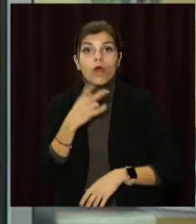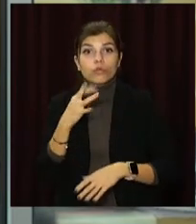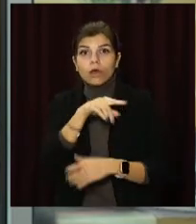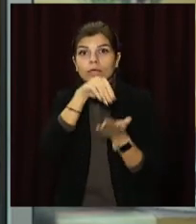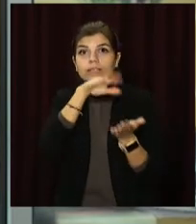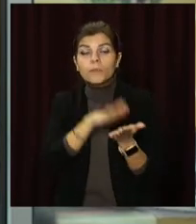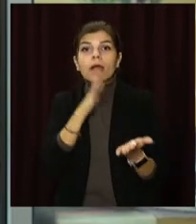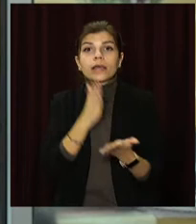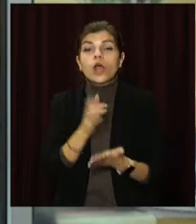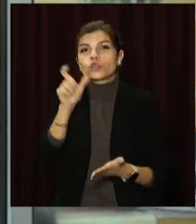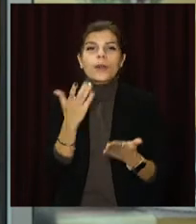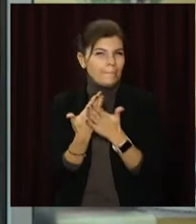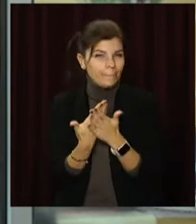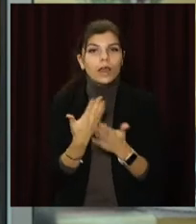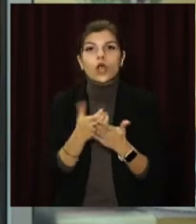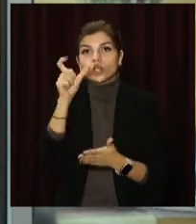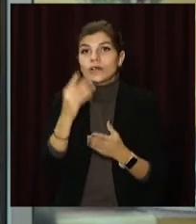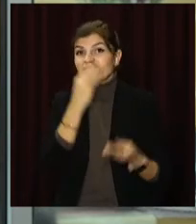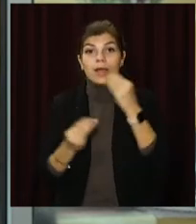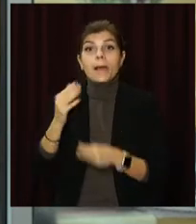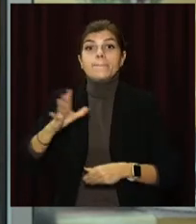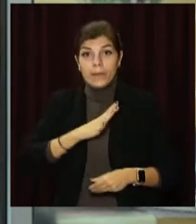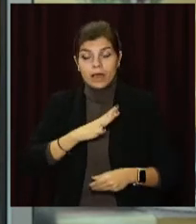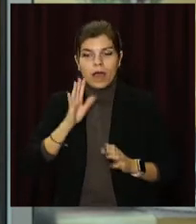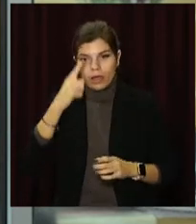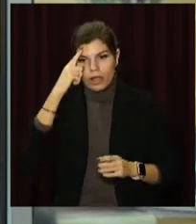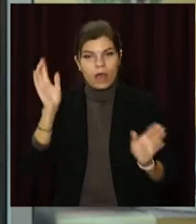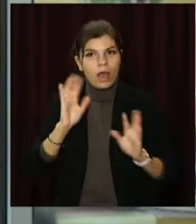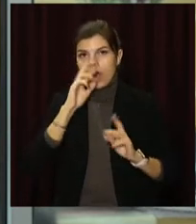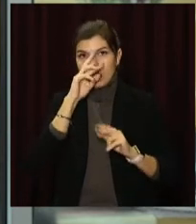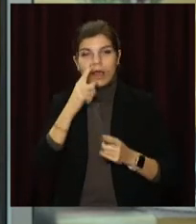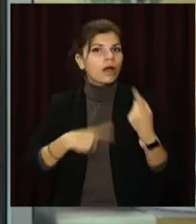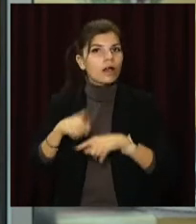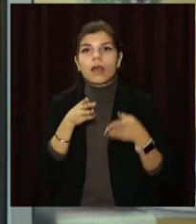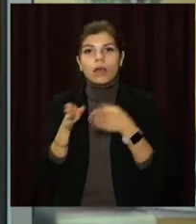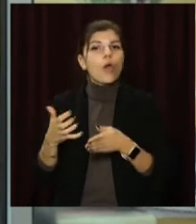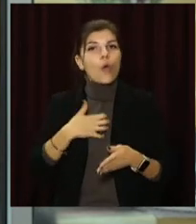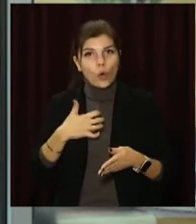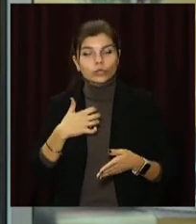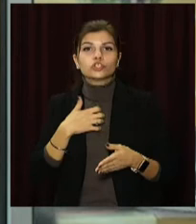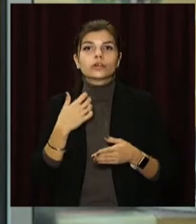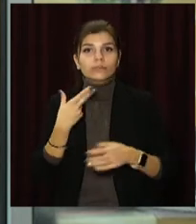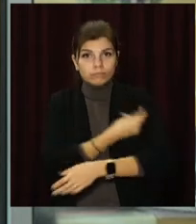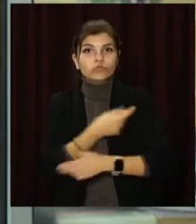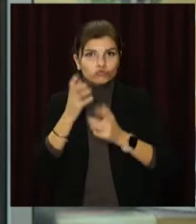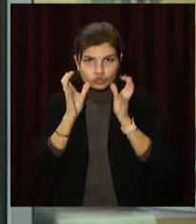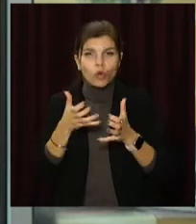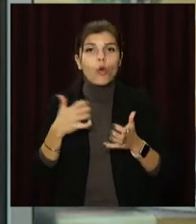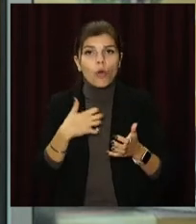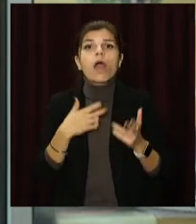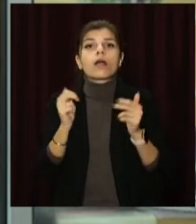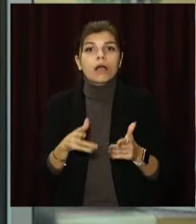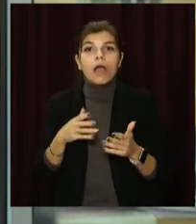то виникає проблема. Головний санітарний лікар Ігор Кузін розповів, як має діяти людина в такому випадку. Звернутися до